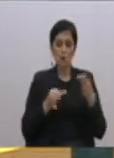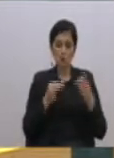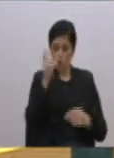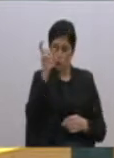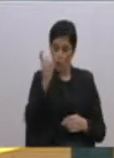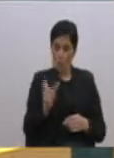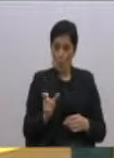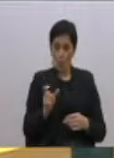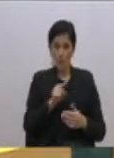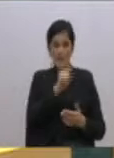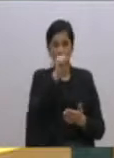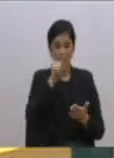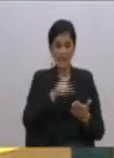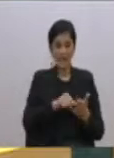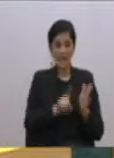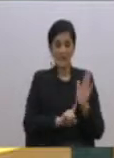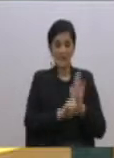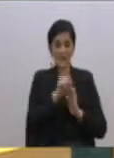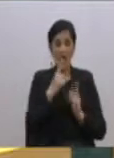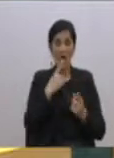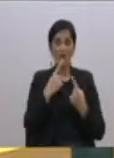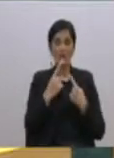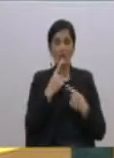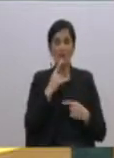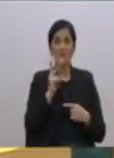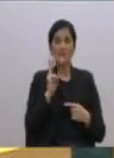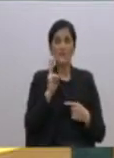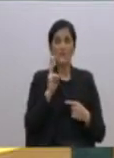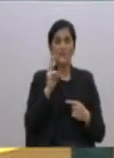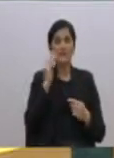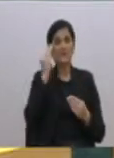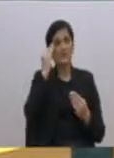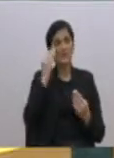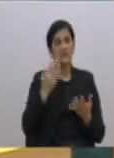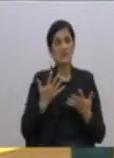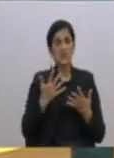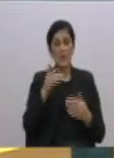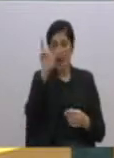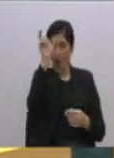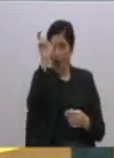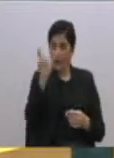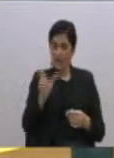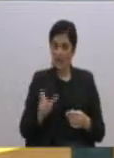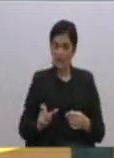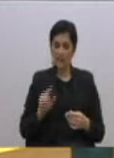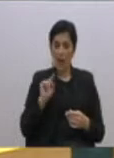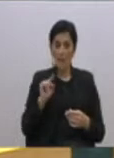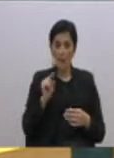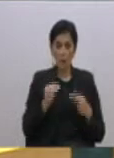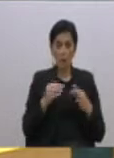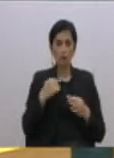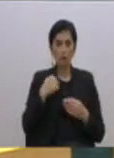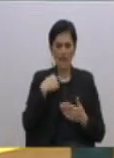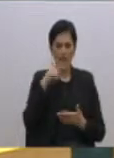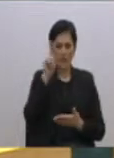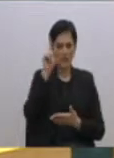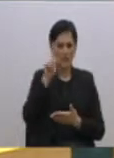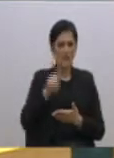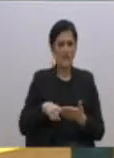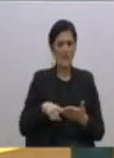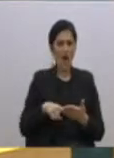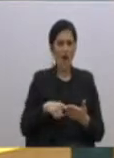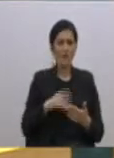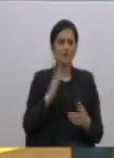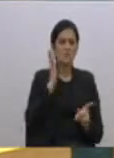am kithuidan, saubari. Vin ar mogvidgenia, Mosamartle, Adamiani, Romasat, ce nu am dobit, Tuan